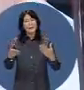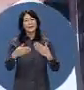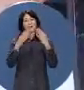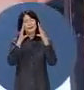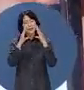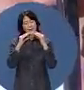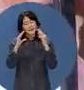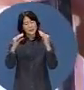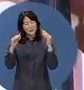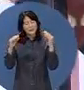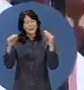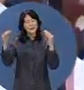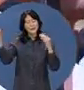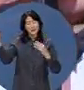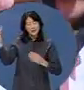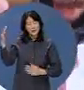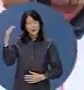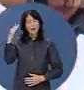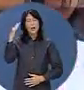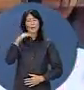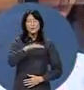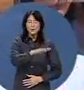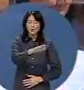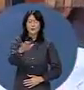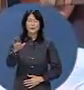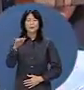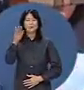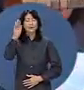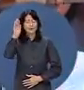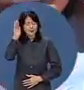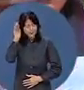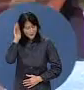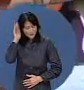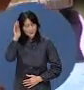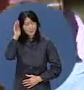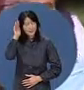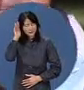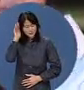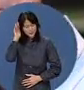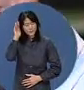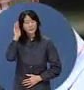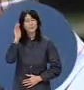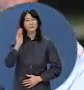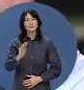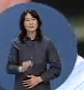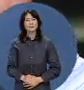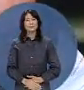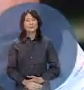ある柔らかい音色で、会場の雰囲気を一層盛り上げていました。